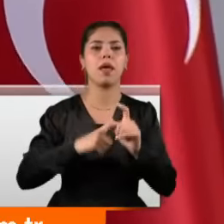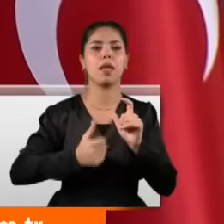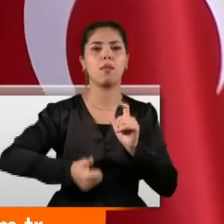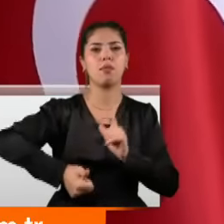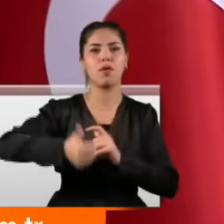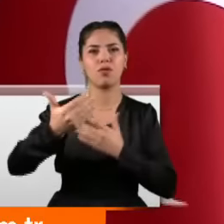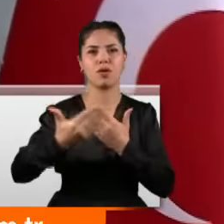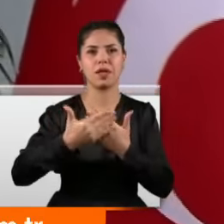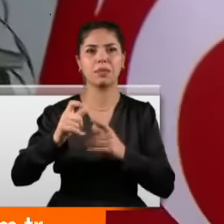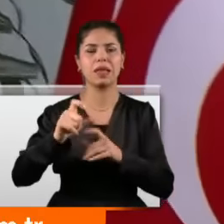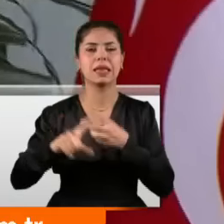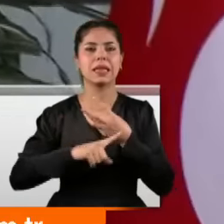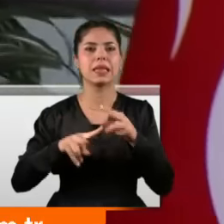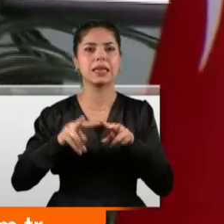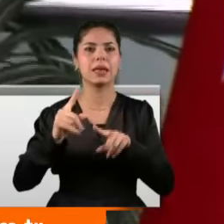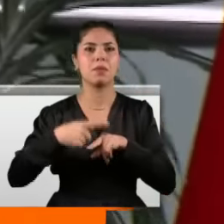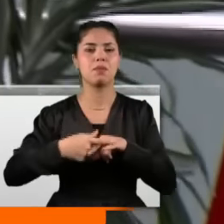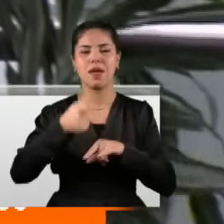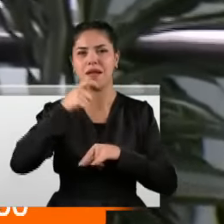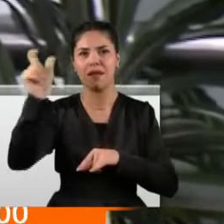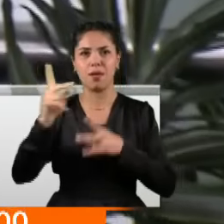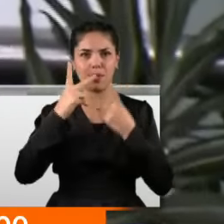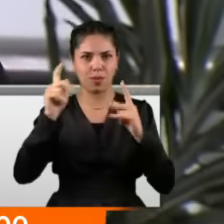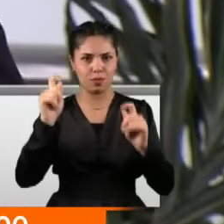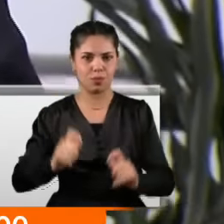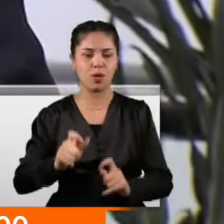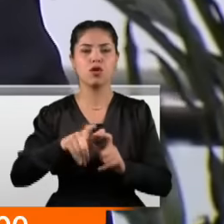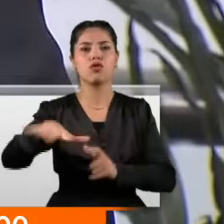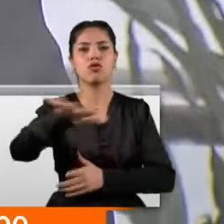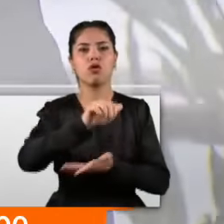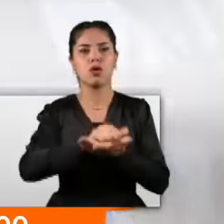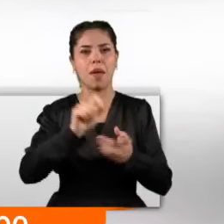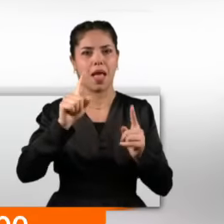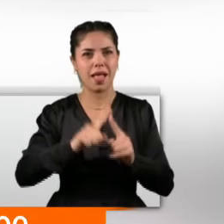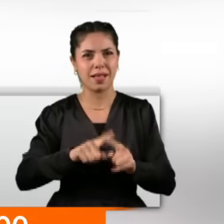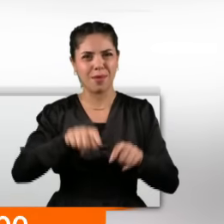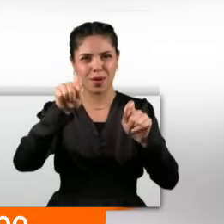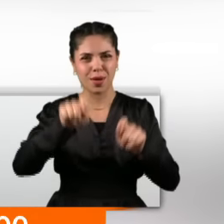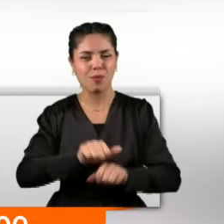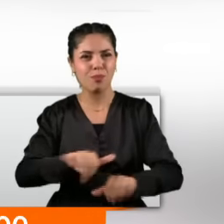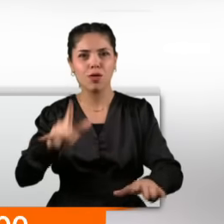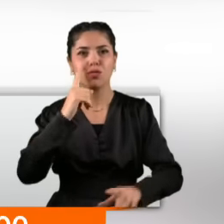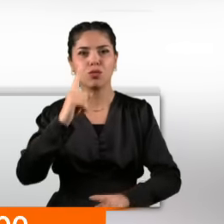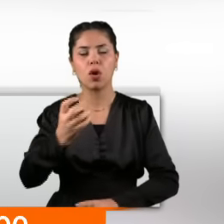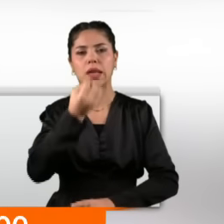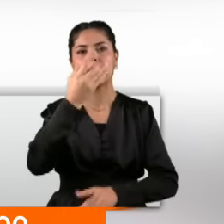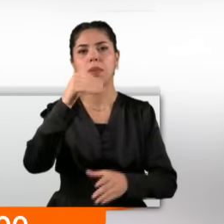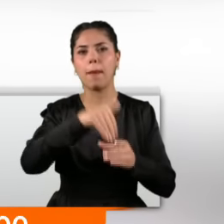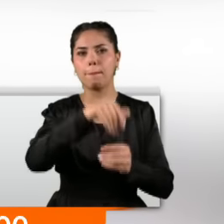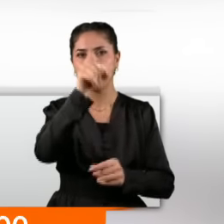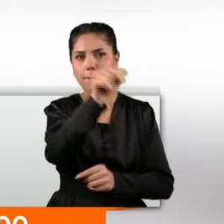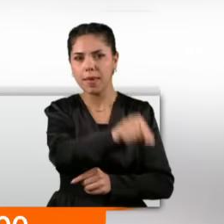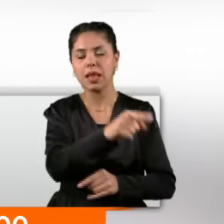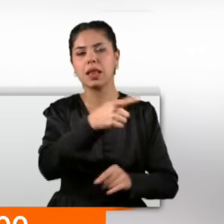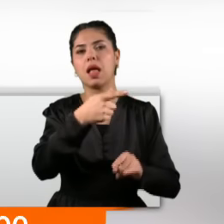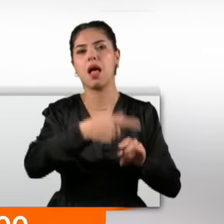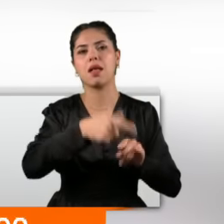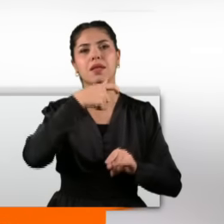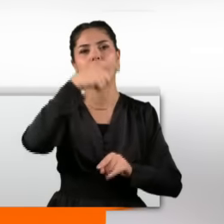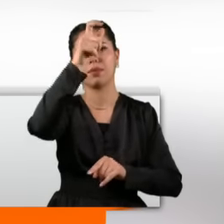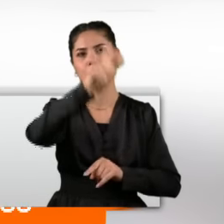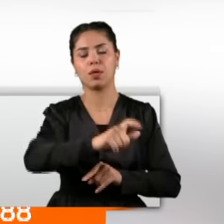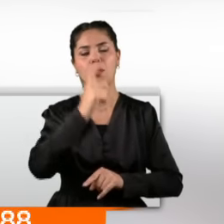Yardımcısı Semih Yalçın duyurdu. Yalçın, sosyal medya hesabında yaptığı paylaşımda Isparta Milletvekilimiz Hasan Basri